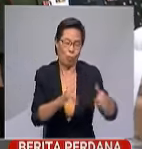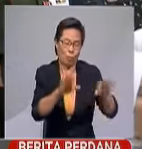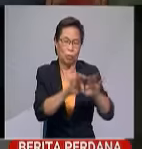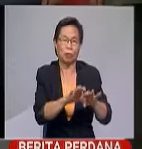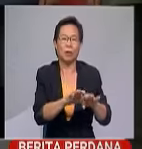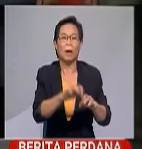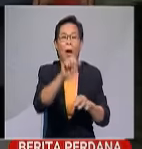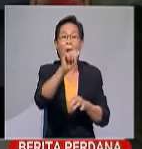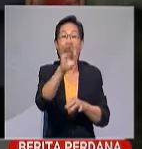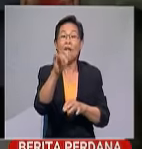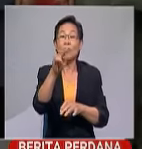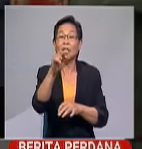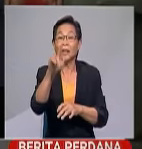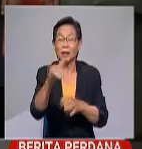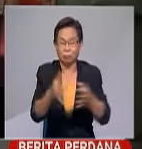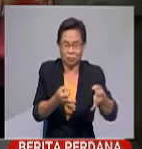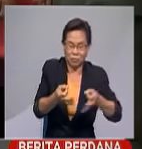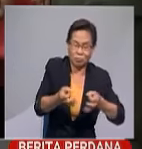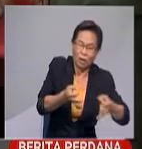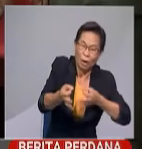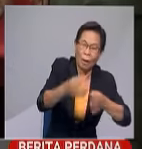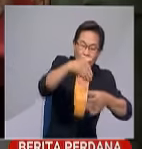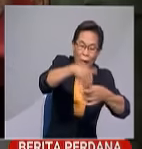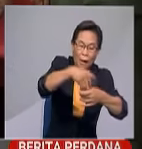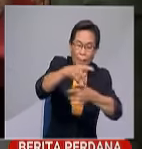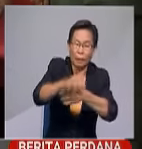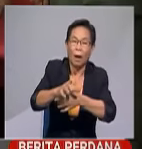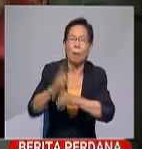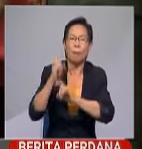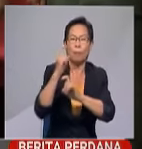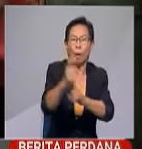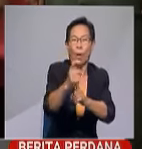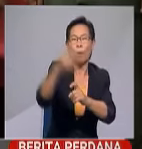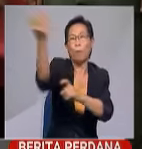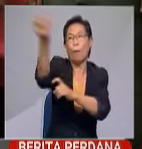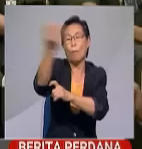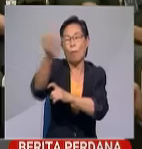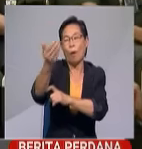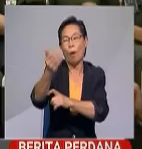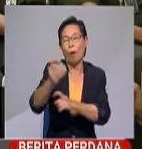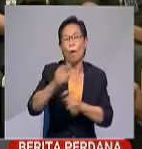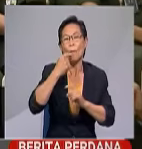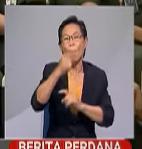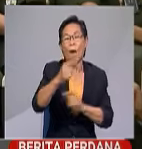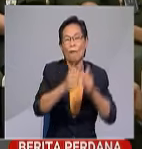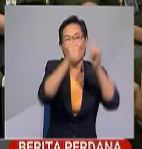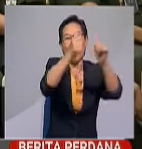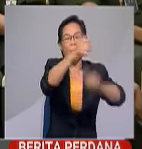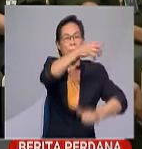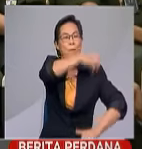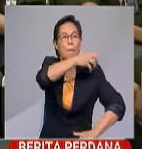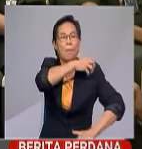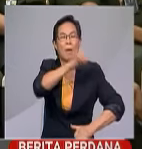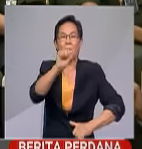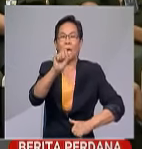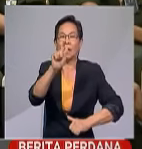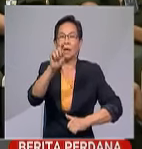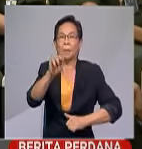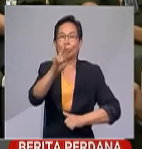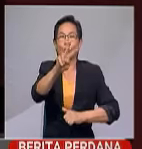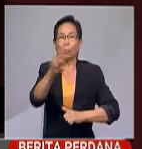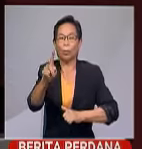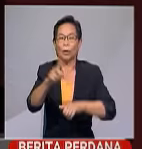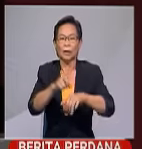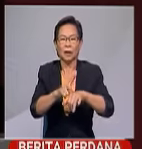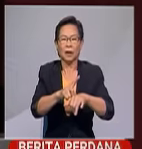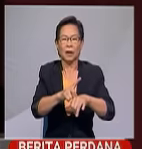Jeneral Tan Sri Effendi menjelaskannya dalam sidang media selepas menyampaikan perutusan Perintah Sulung sebagai Panglima Angkatan Tentera ke-21